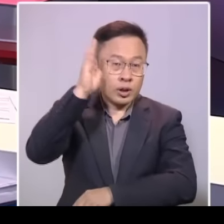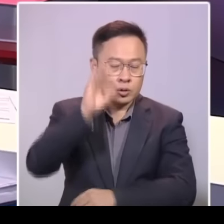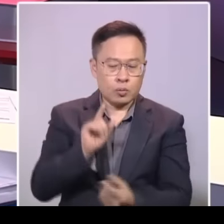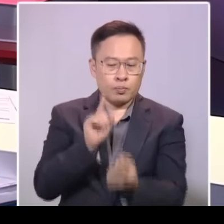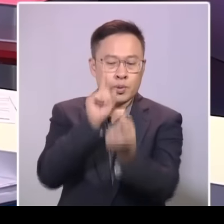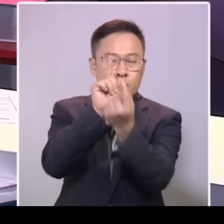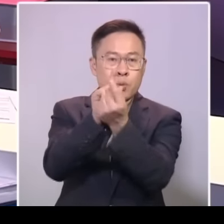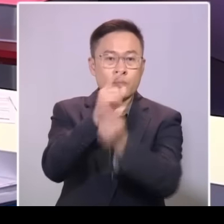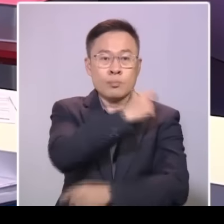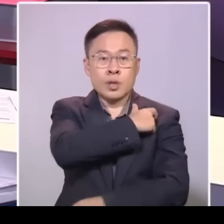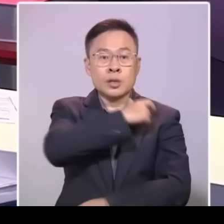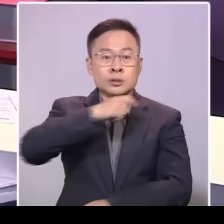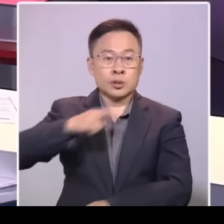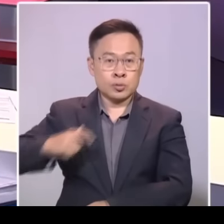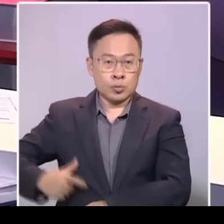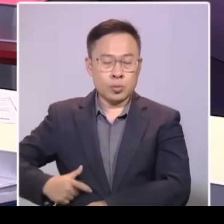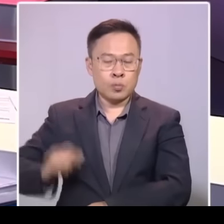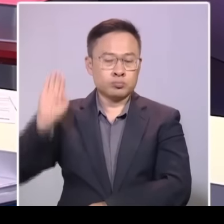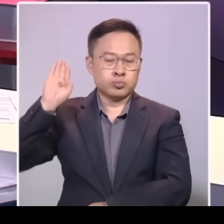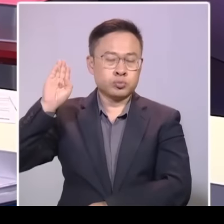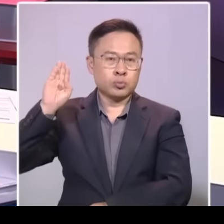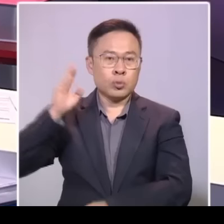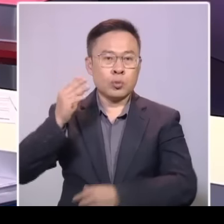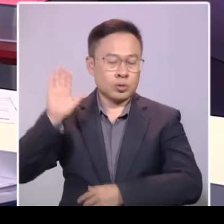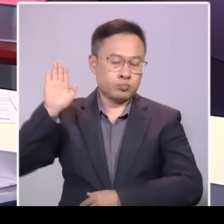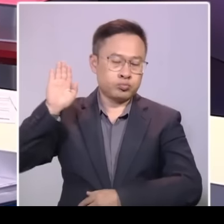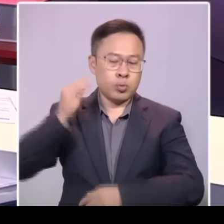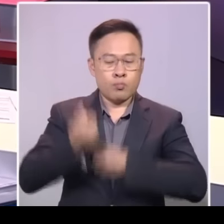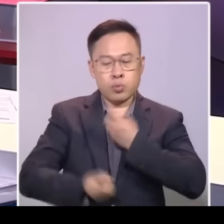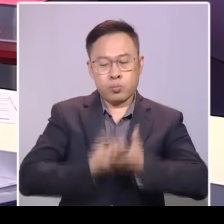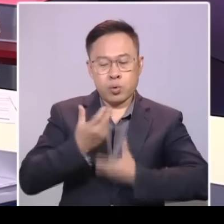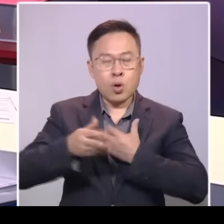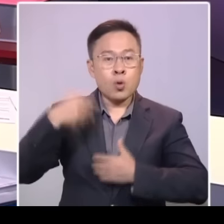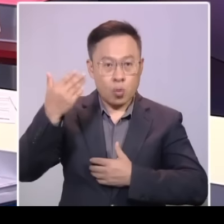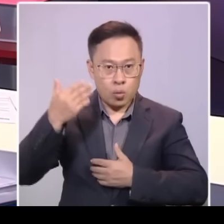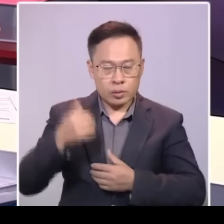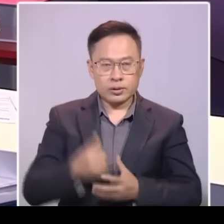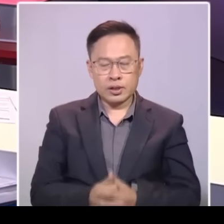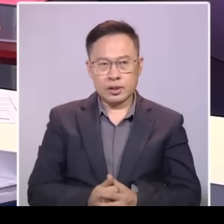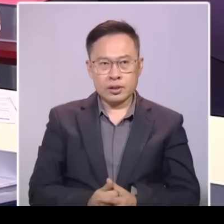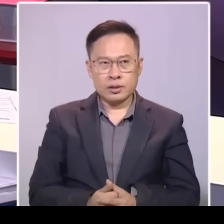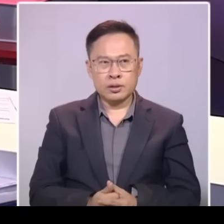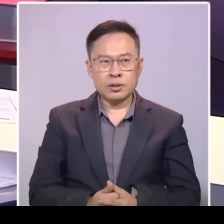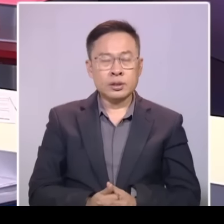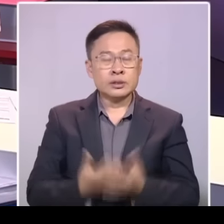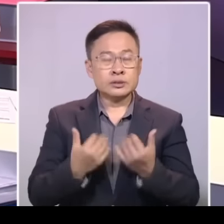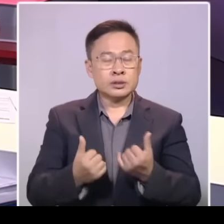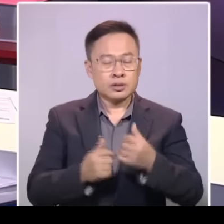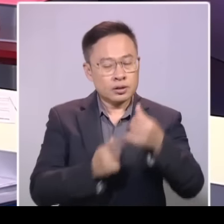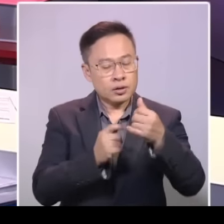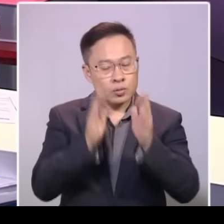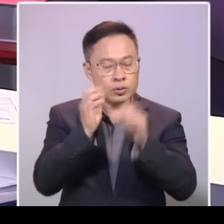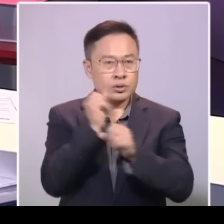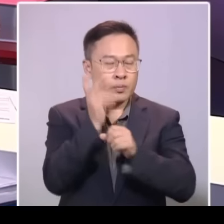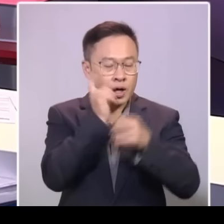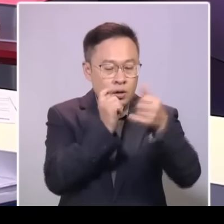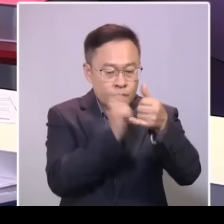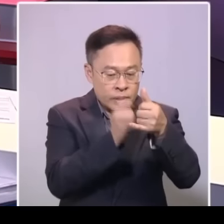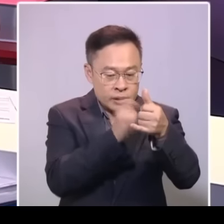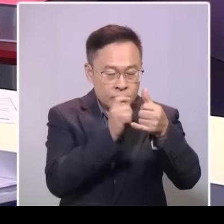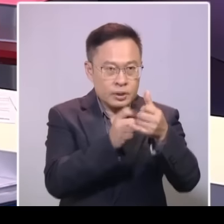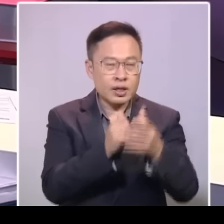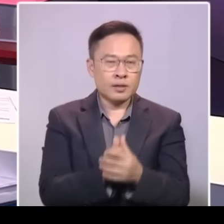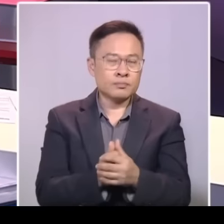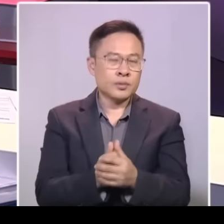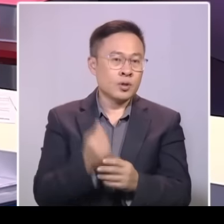ทรวงการคลังอยากให้คุณพิชัยเปิดใจหน่อยสิแต่ว่าปฏิเสธที่จะให้สัมภาษณ์สื่อนะคะซึ่งอีกคนนึงก็คือคุณอรรถกรว่า